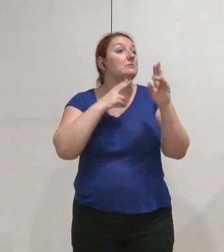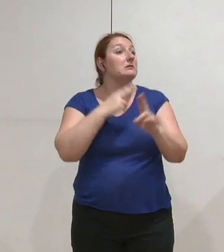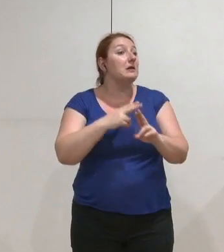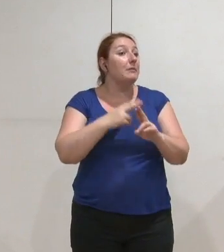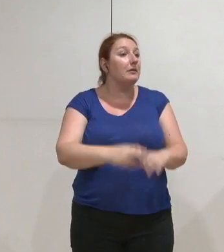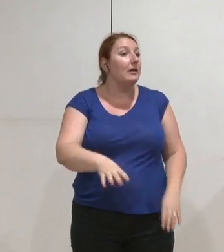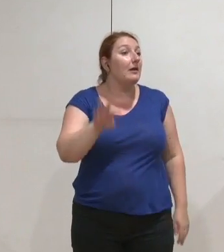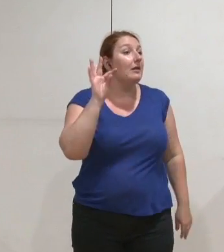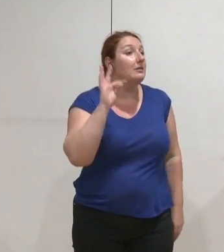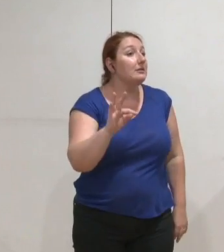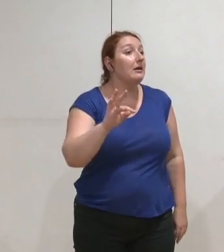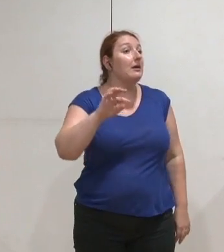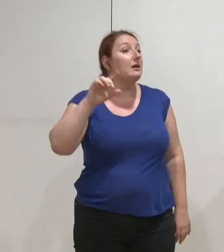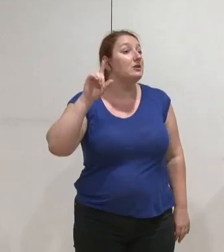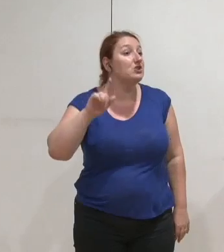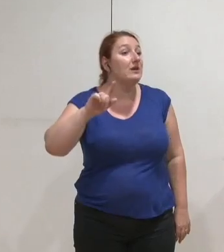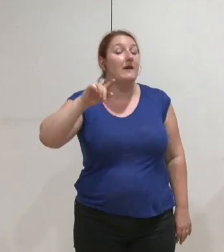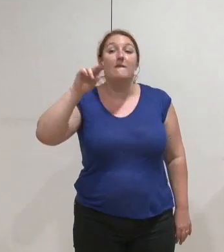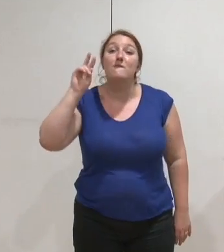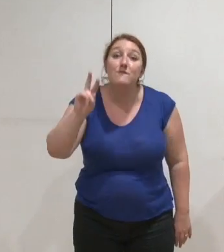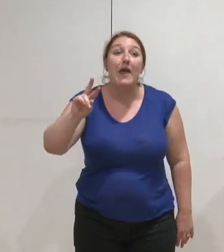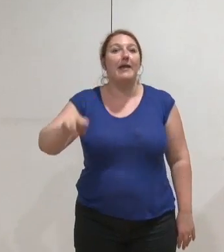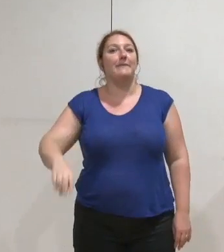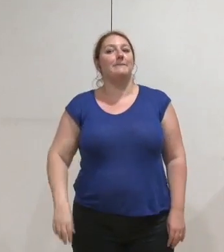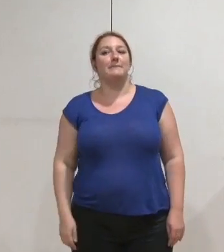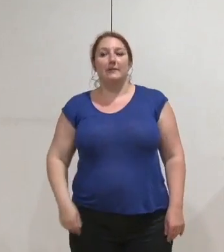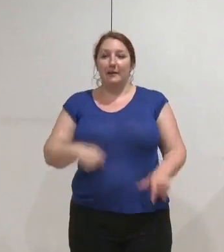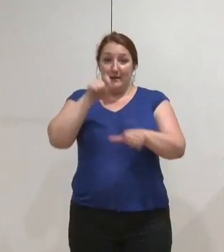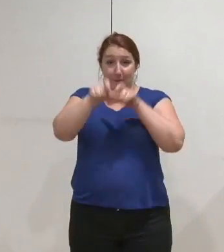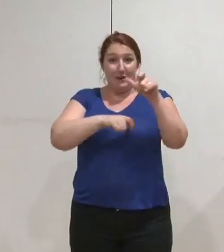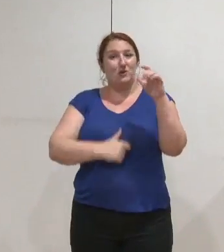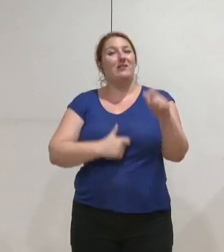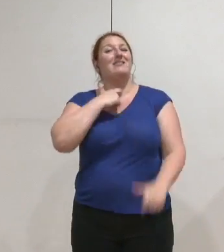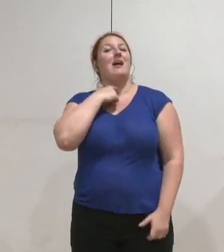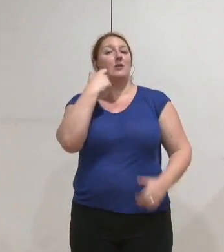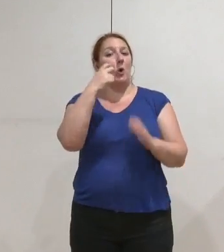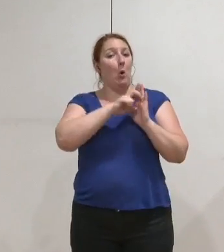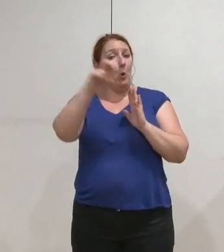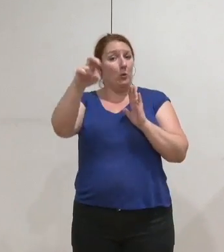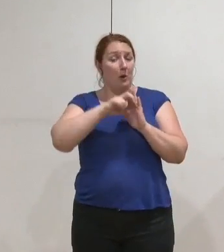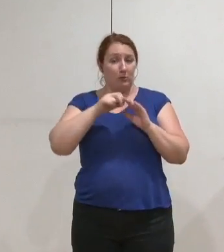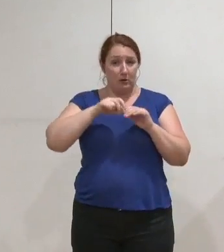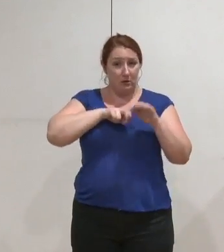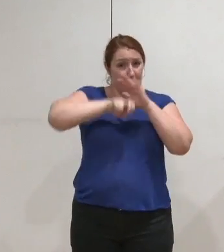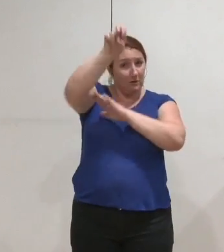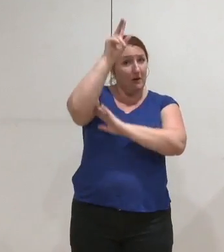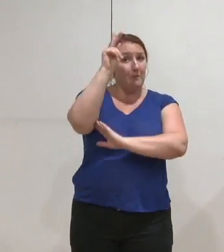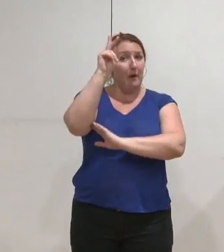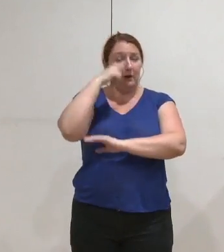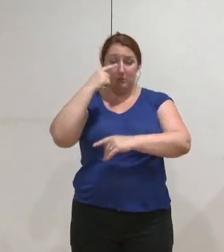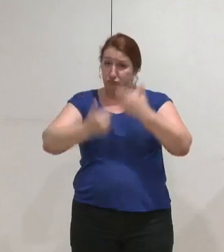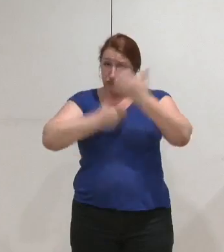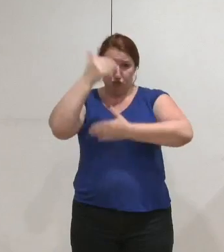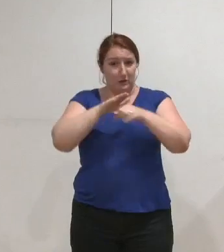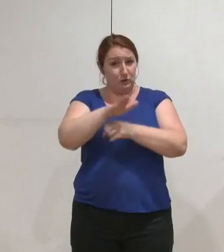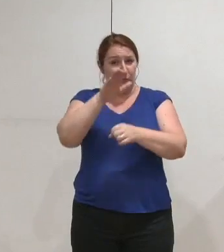le TGV et la plupart des cadres de Grenoble qui vont à Paris et ben ils y vont dans la journée alors il faut se lever à 6 7h le